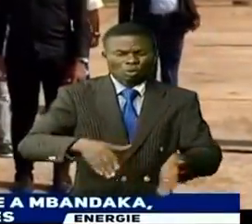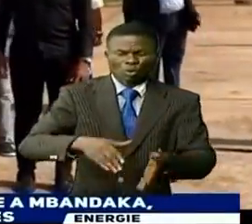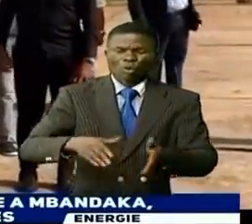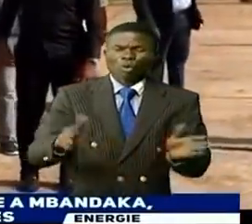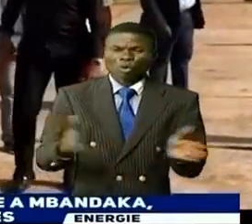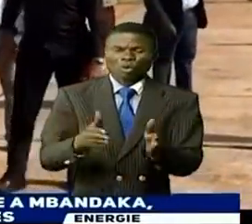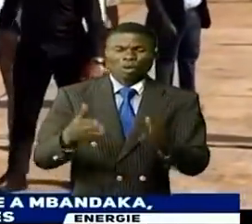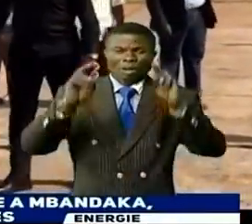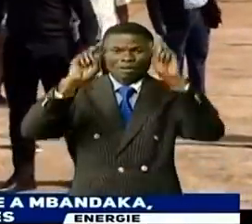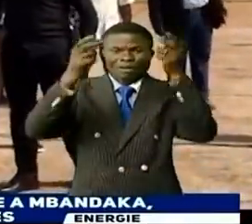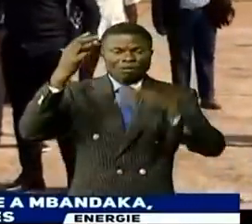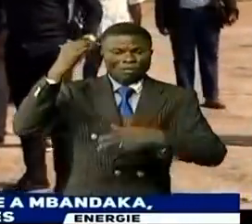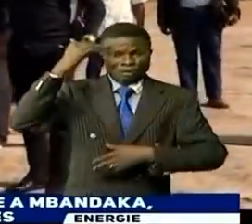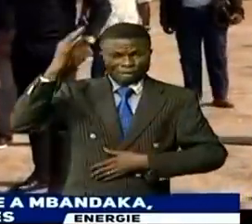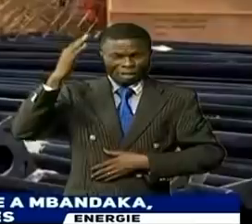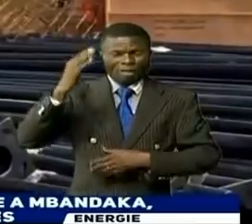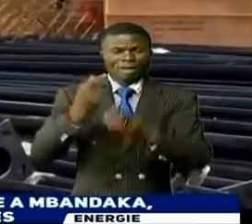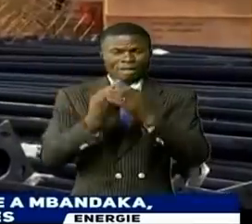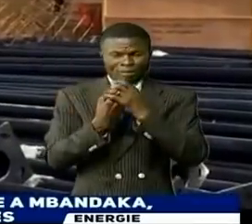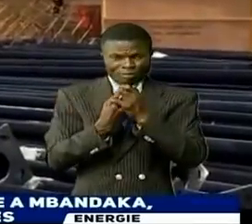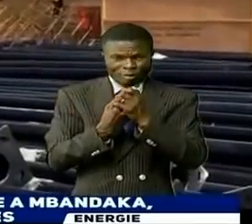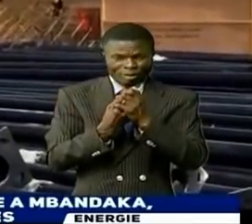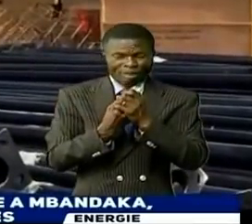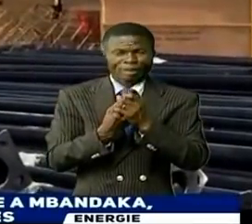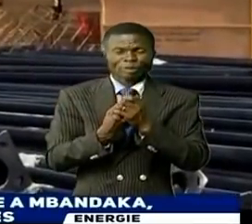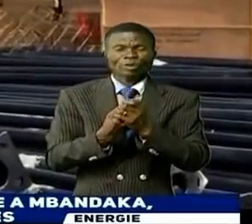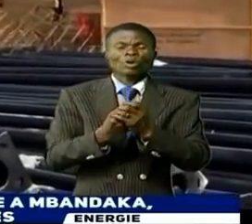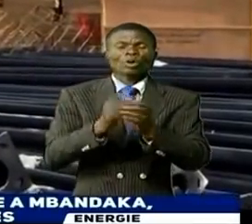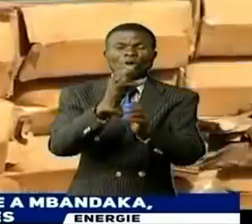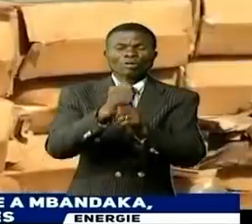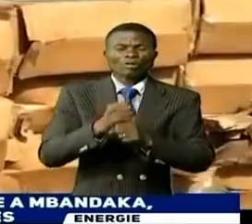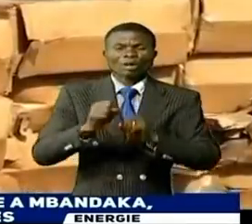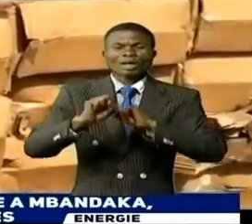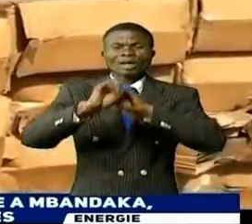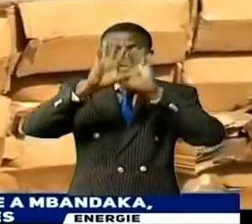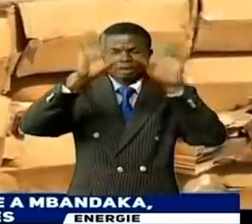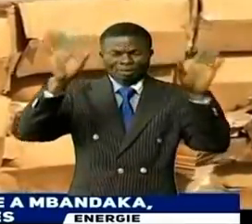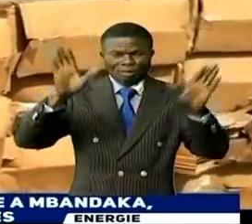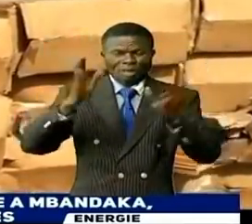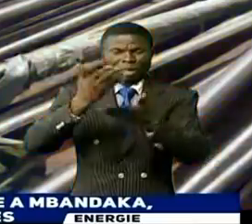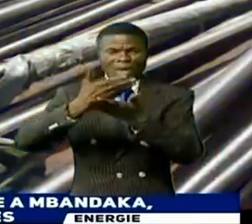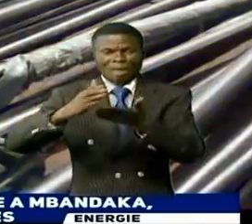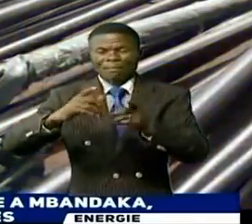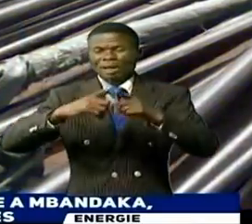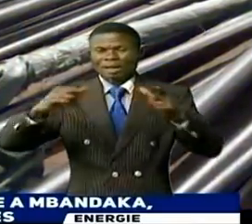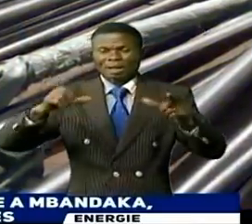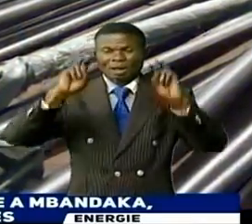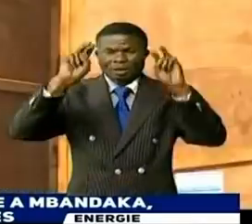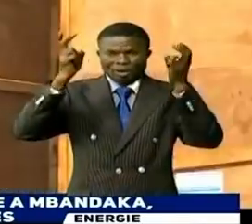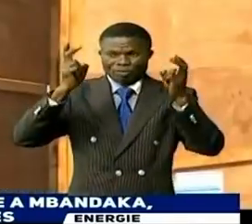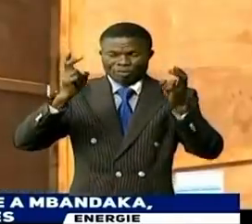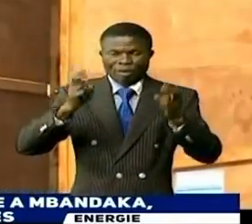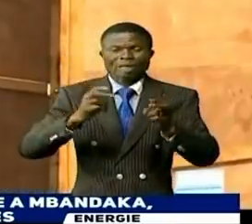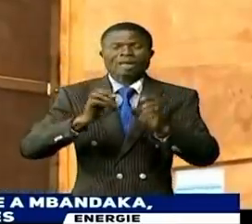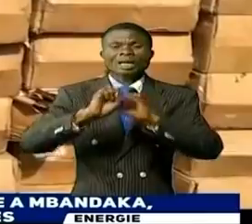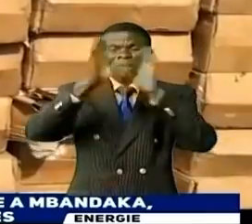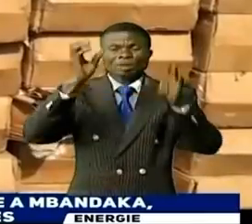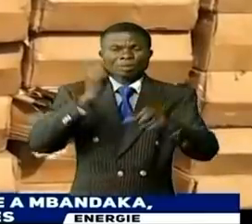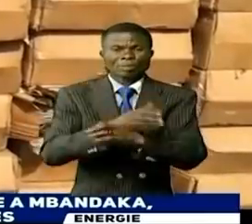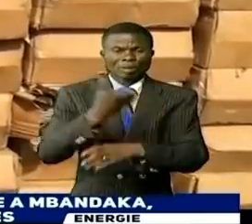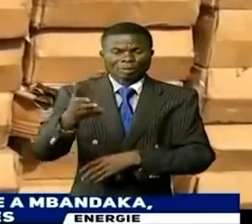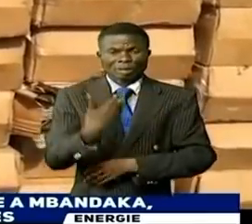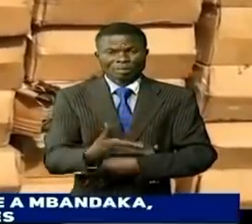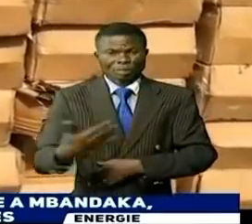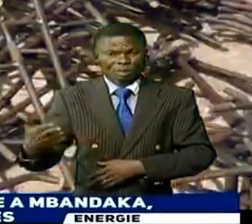ville d'Mbandaka, province de l'Équateur, seront bientôt éclairées. Une bonne partie de la ville avait déjà renoué avec l'éclairage public. Les